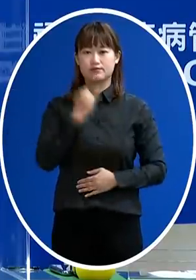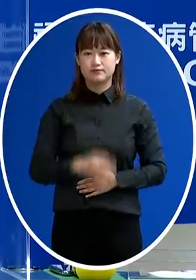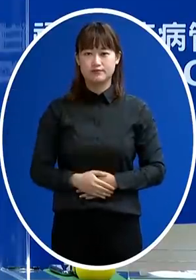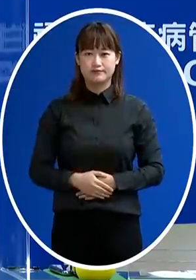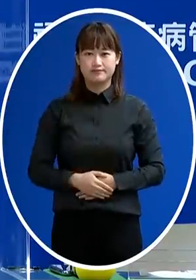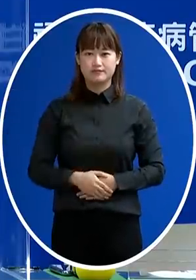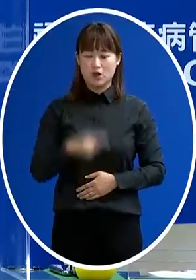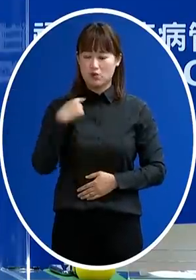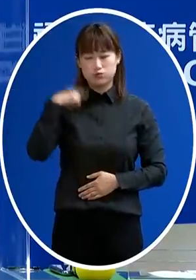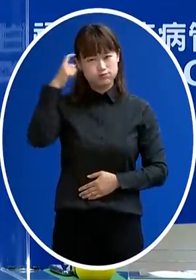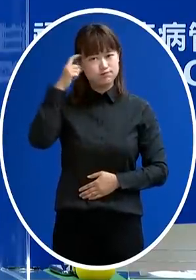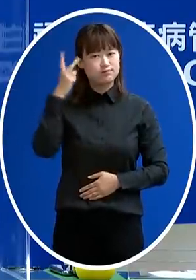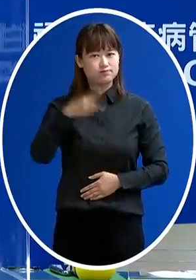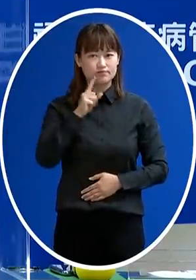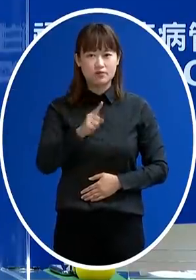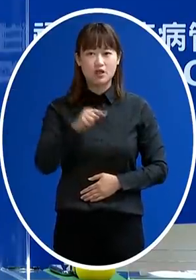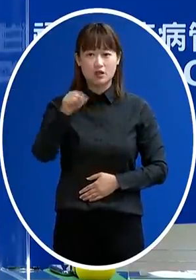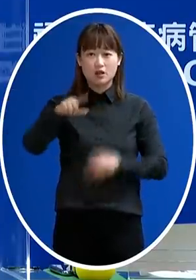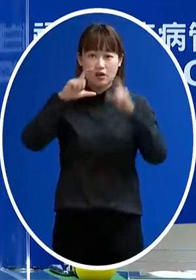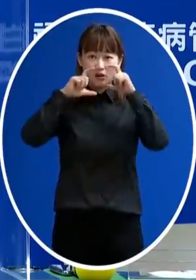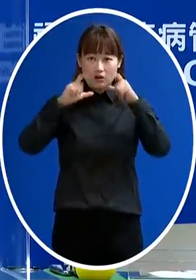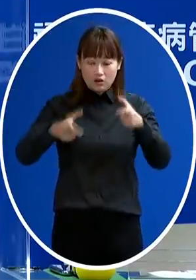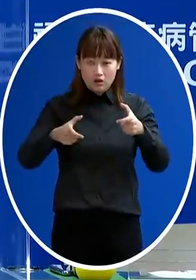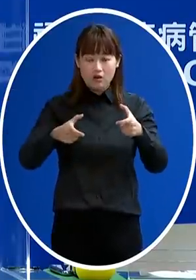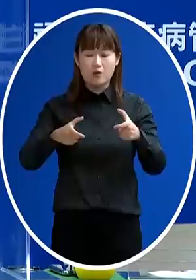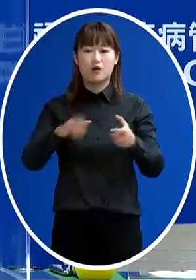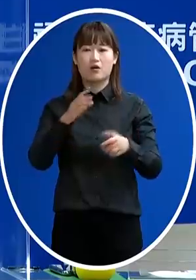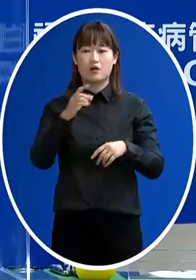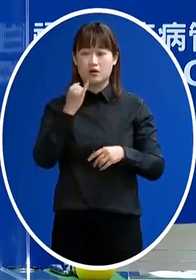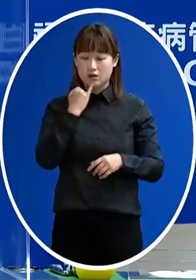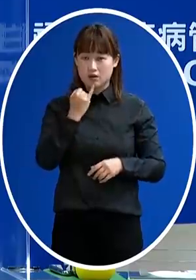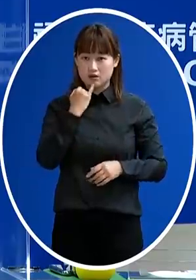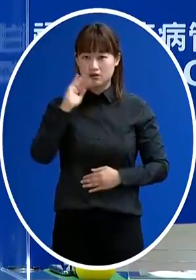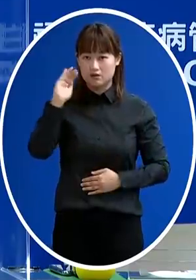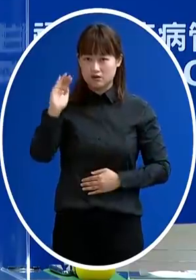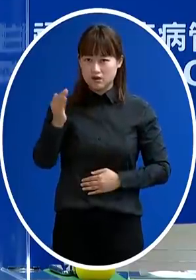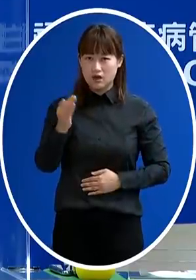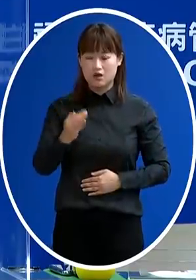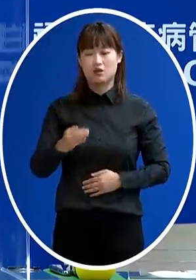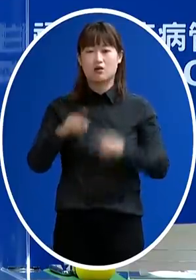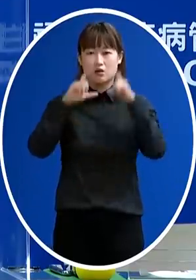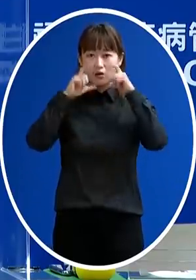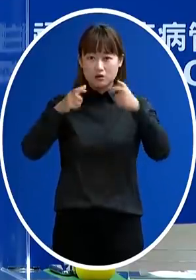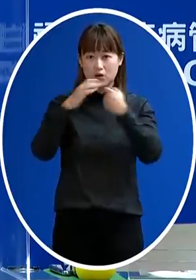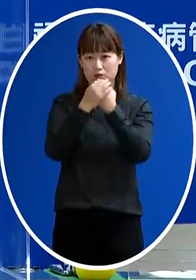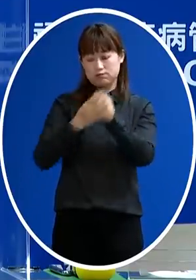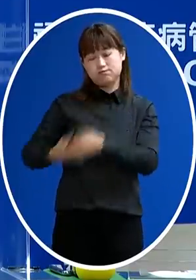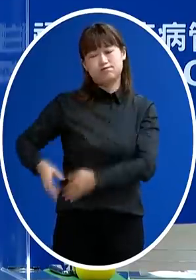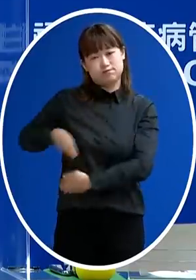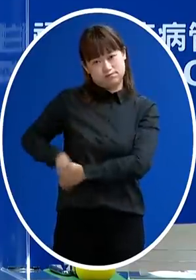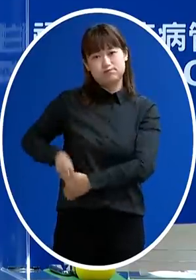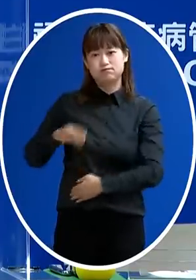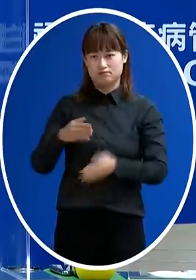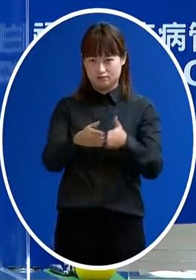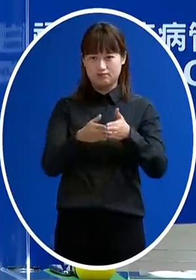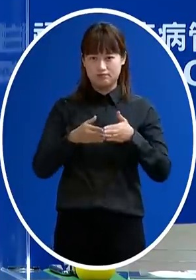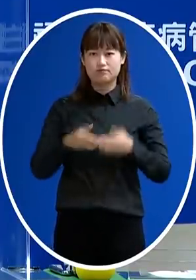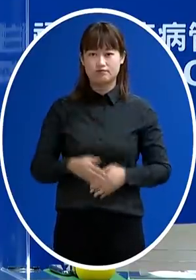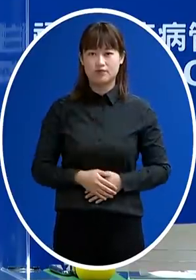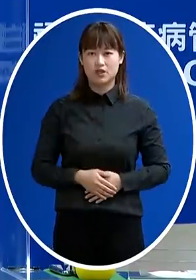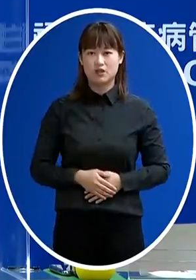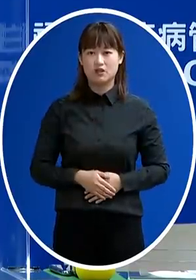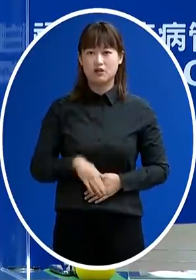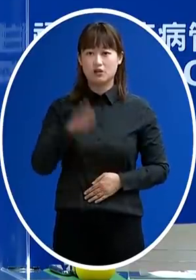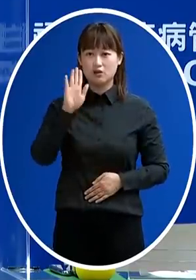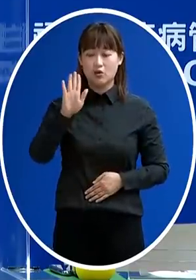调这些都是可以免戴口罩的一些时机，但还是要随身携带口罩。那有相关的症